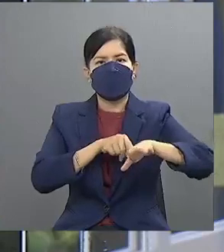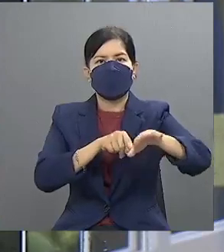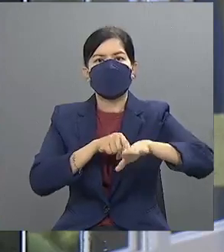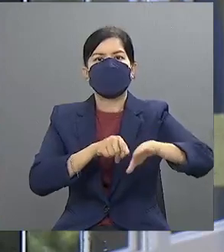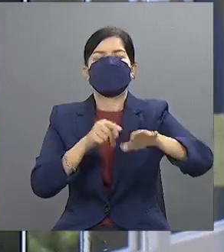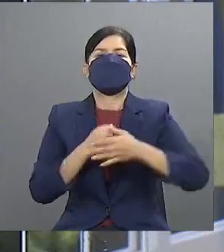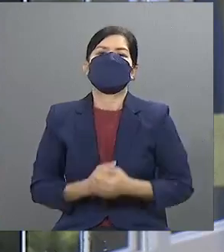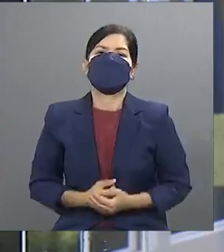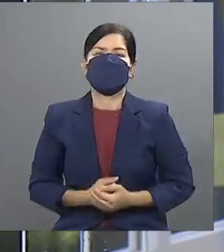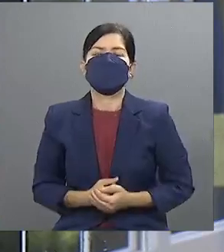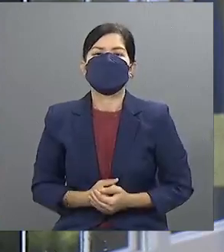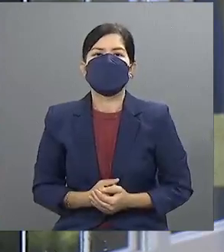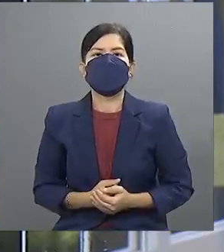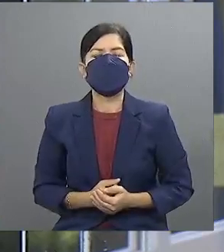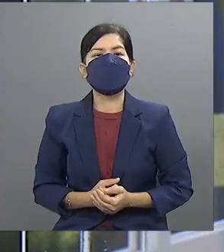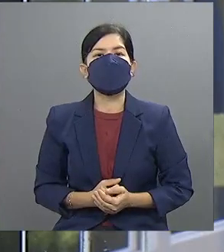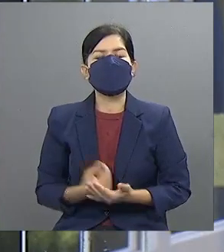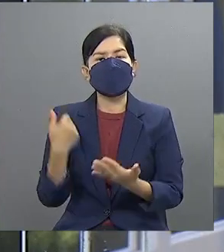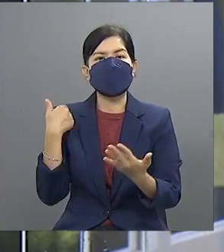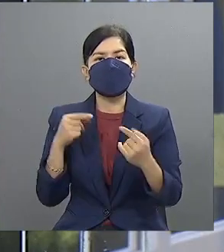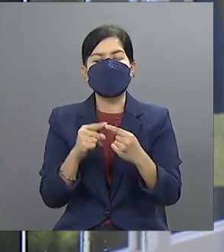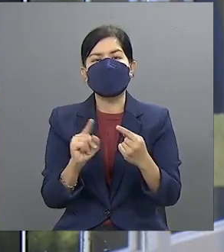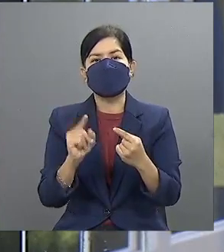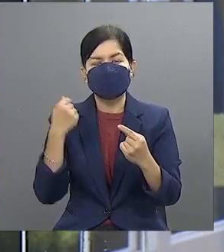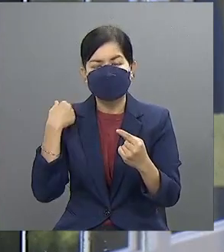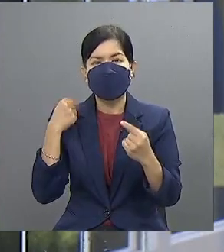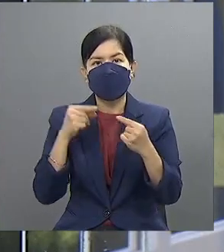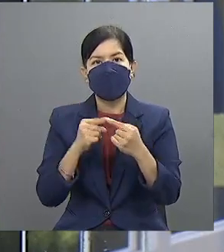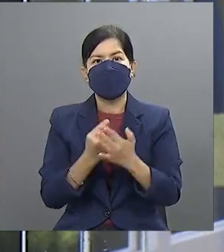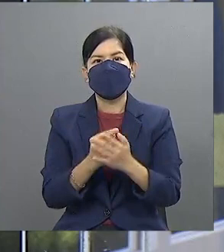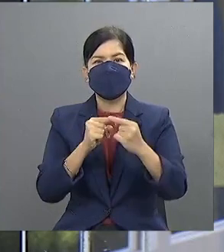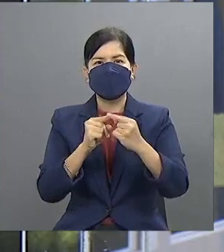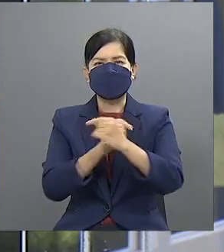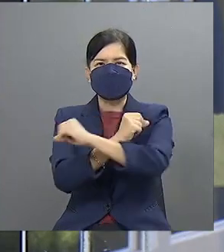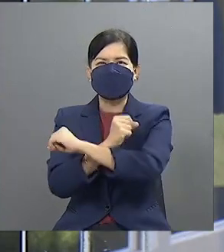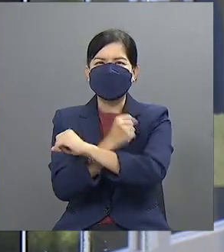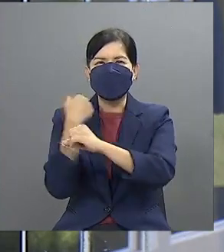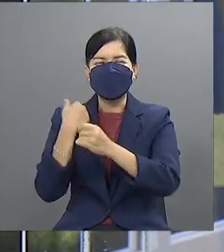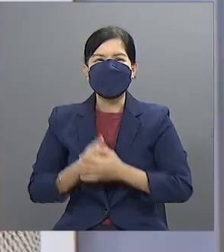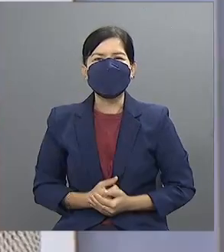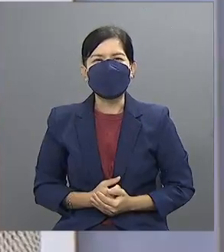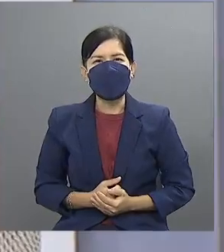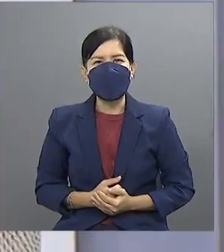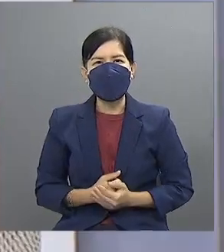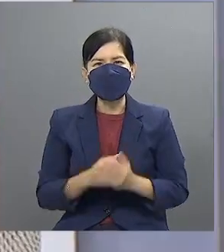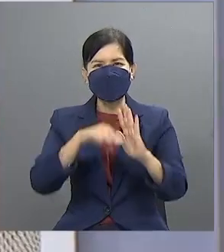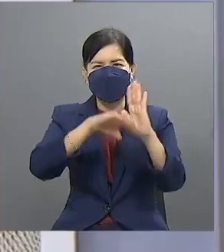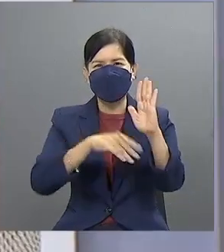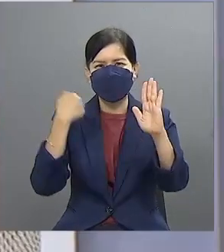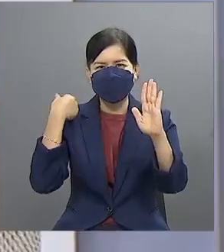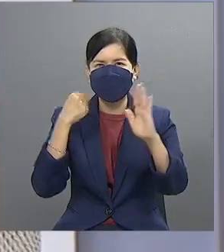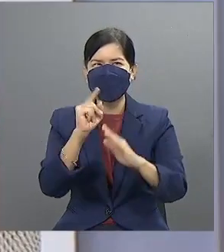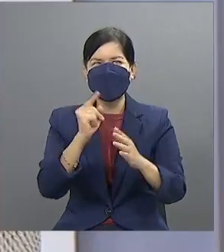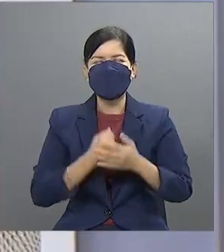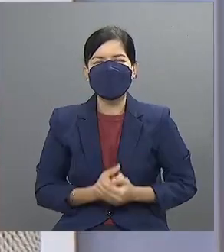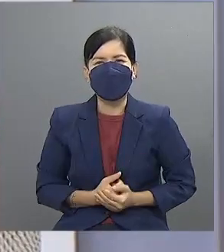คณผชมครัมาต่อกันที่เรื่องของมาตรฐานความปลอดภัยครัจากข่าวทเห็นนอนงยยภาพน้ากลัวมากนะใช่ค่ะ ไม่น่าเชื่อเลยเห็น